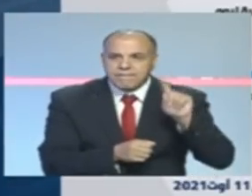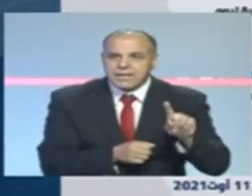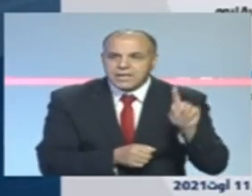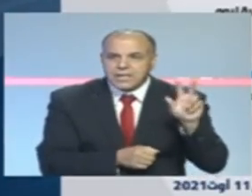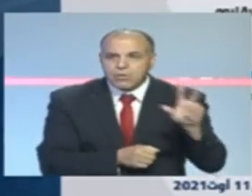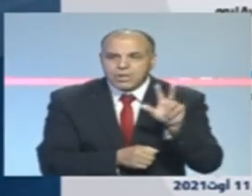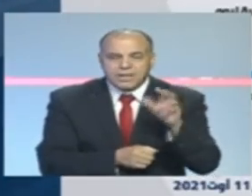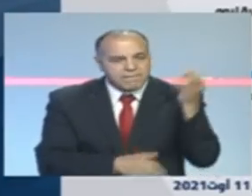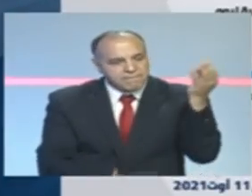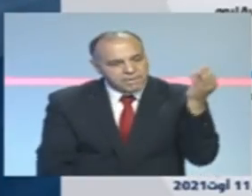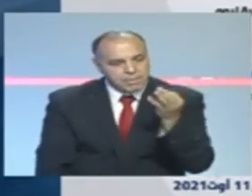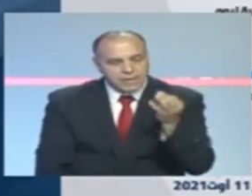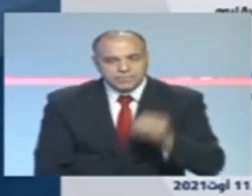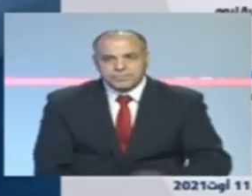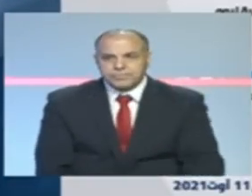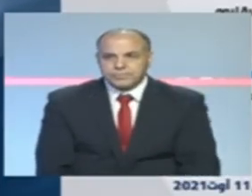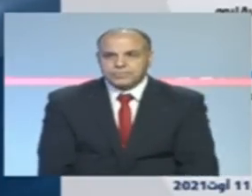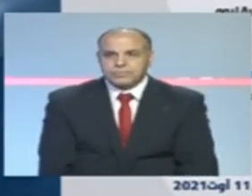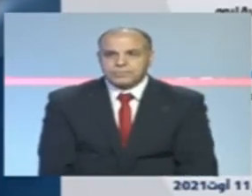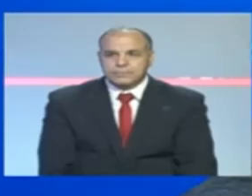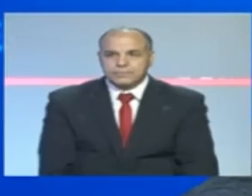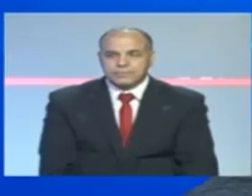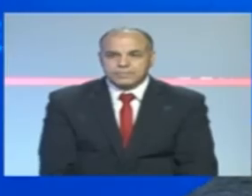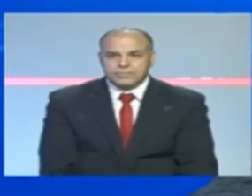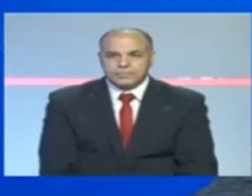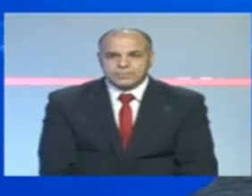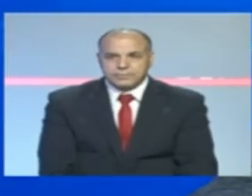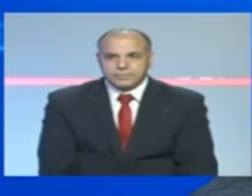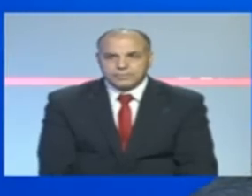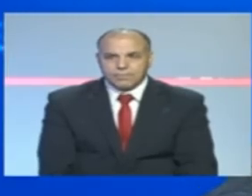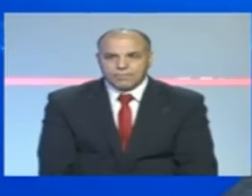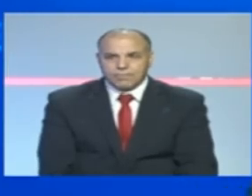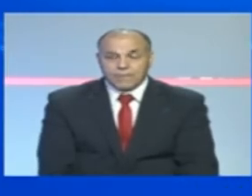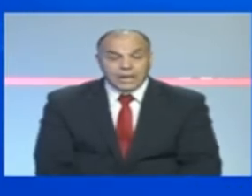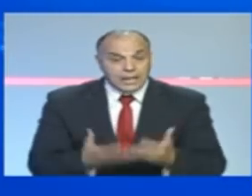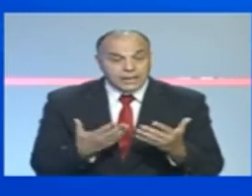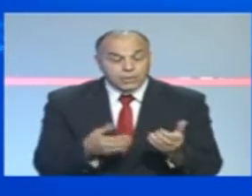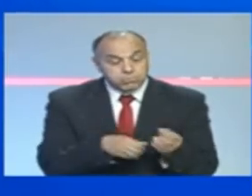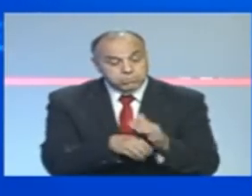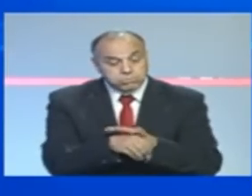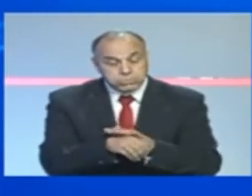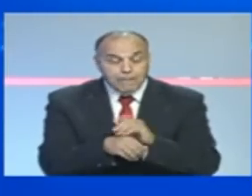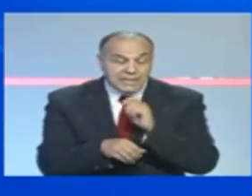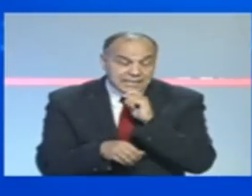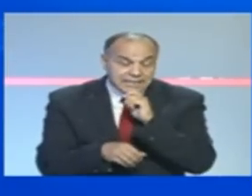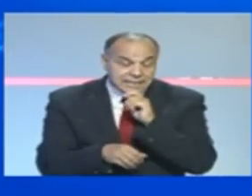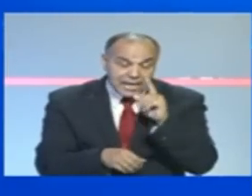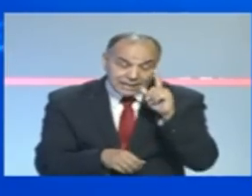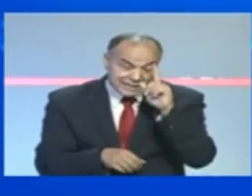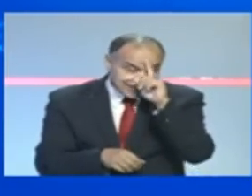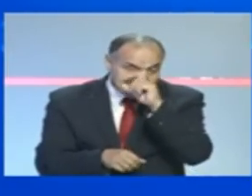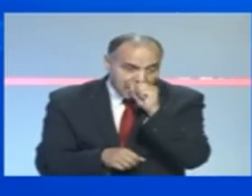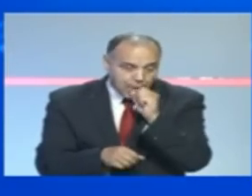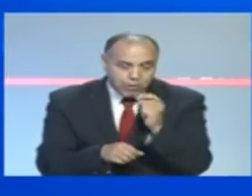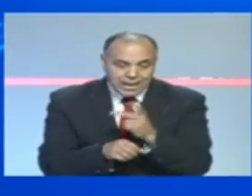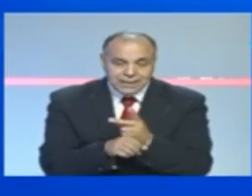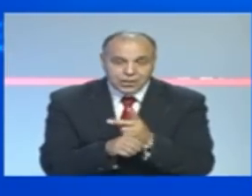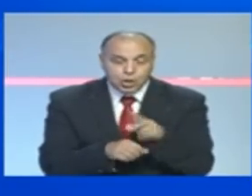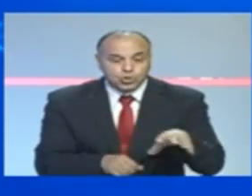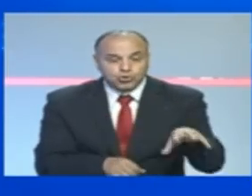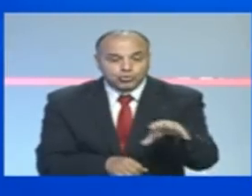ثلاثه وثلاثين في المائه وضعنا وباي مازال يوصف بالدقيق تعيشه